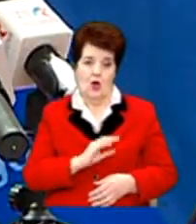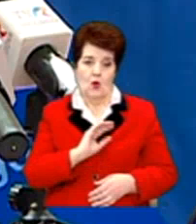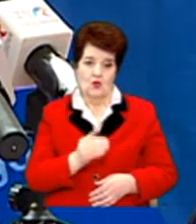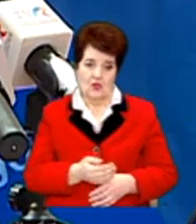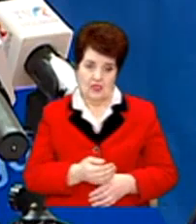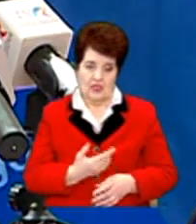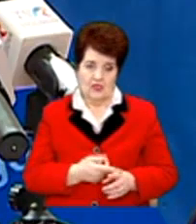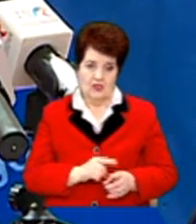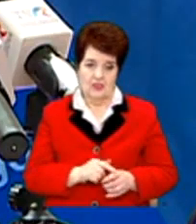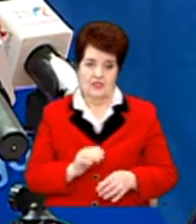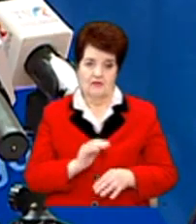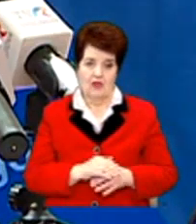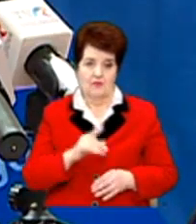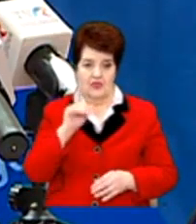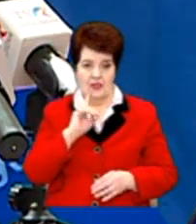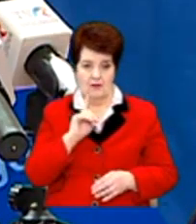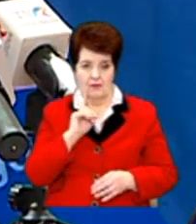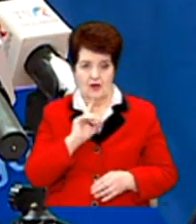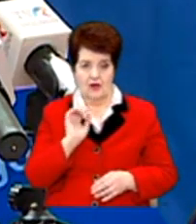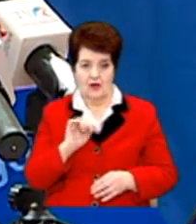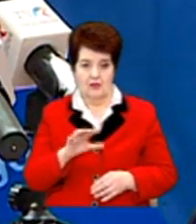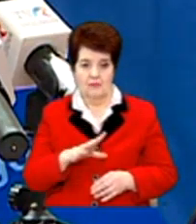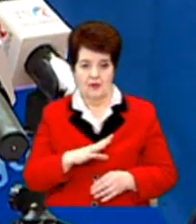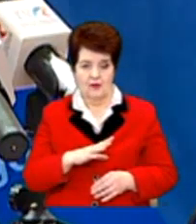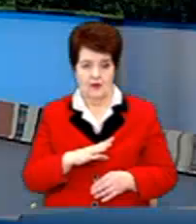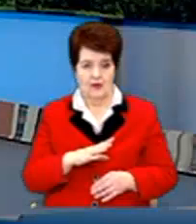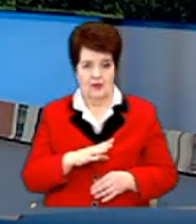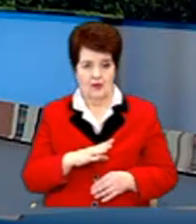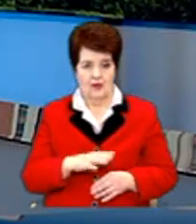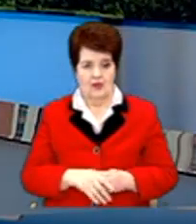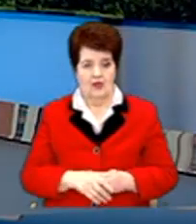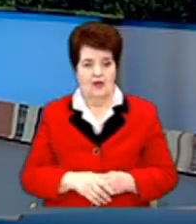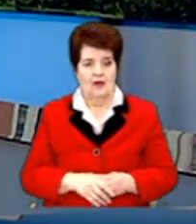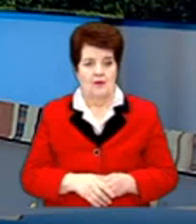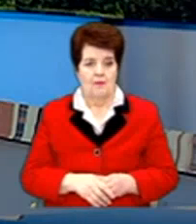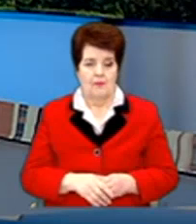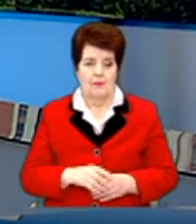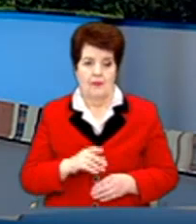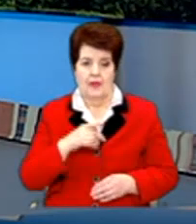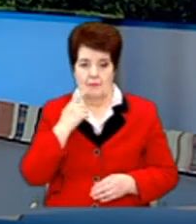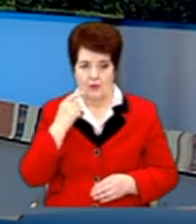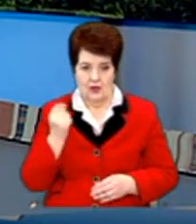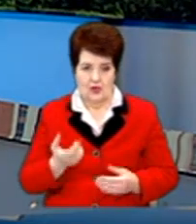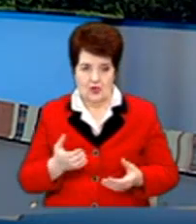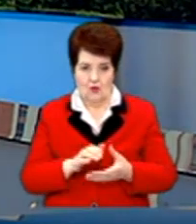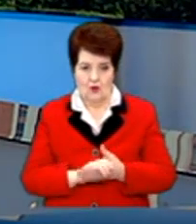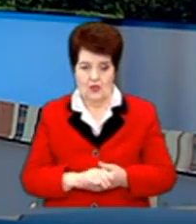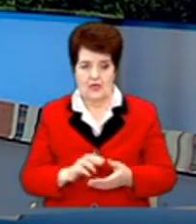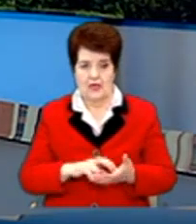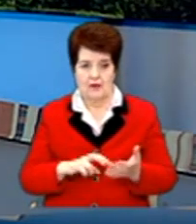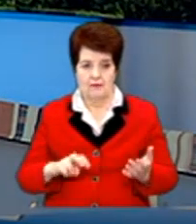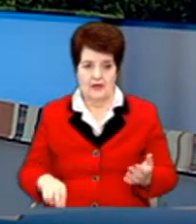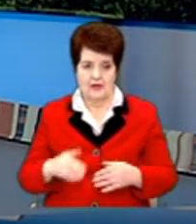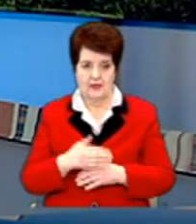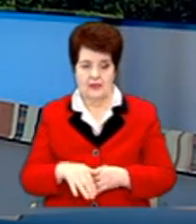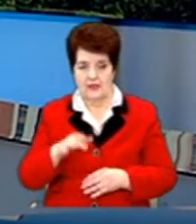putea ca acest spațiu temporar se întindă la 25, dacă vreți, chiar 50 de ani. Mișcarea politică Unirea cere demisia ministrului de